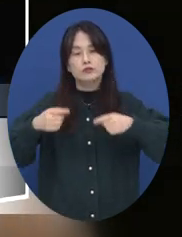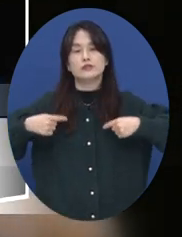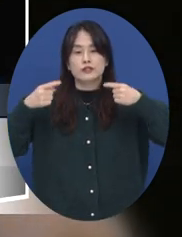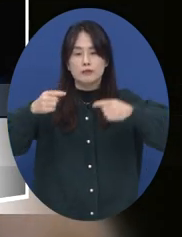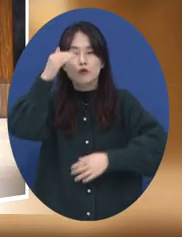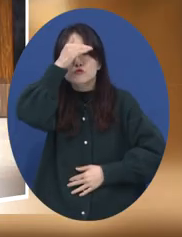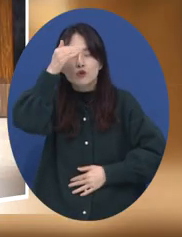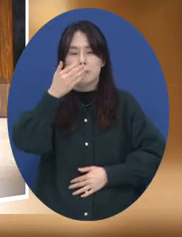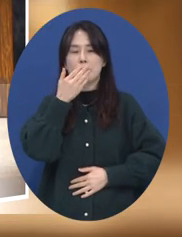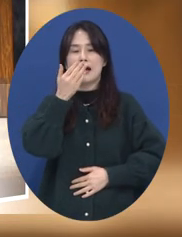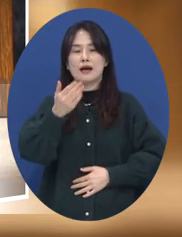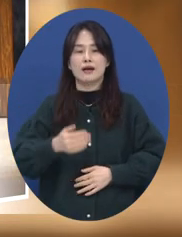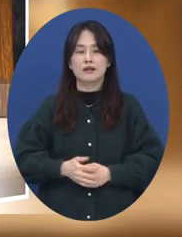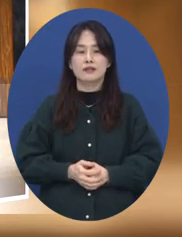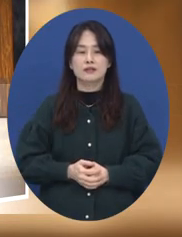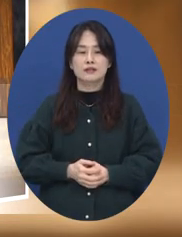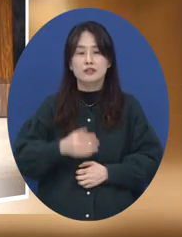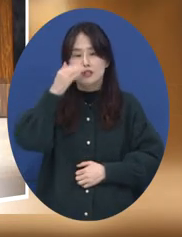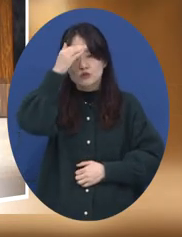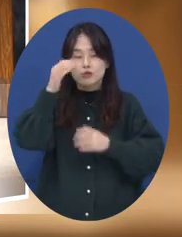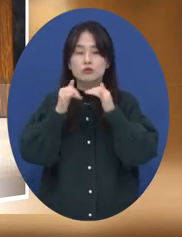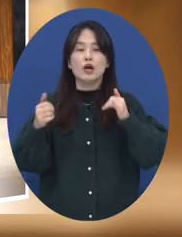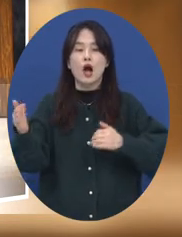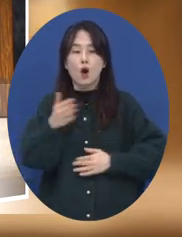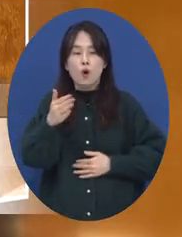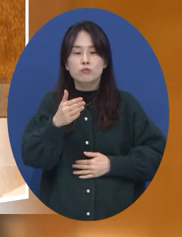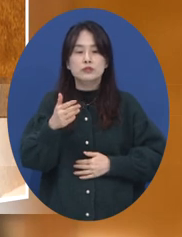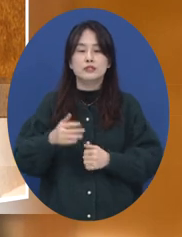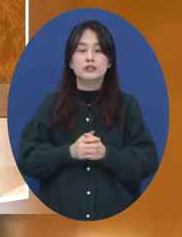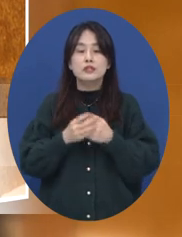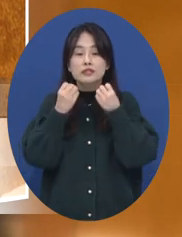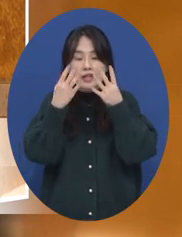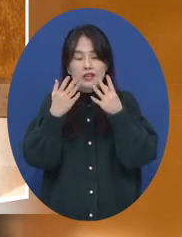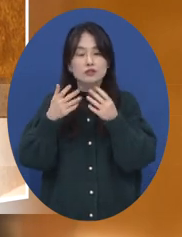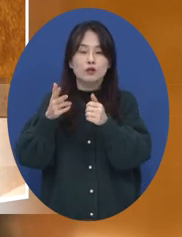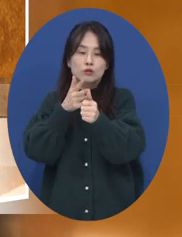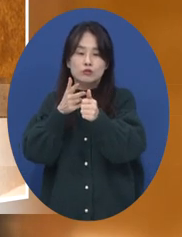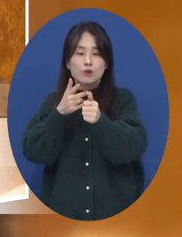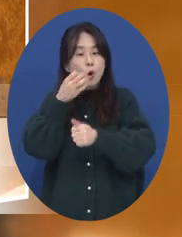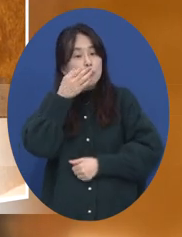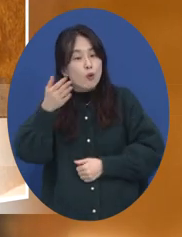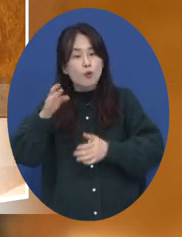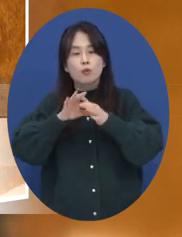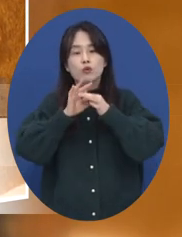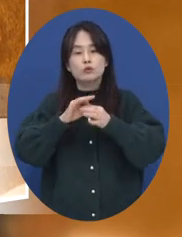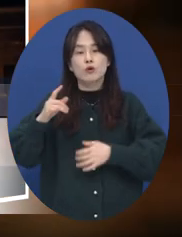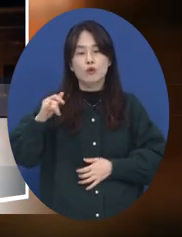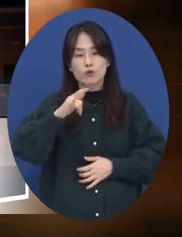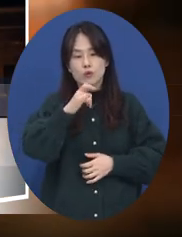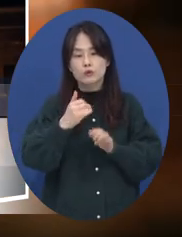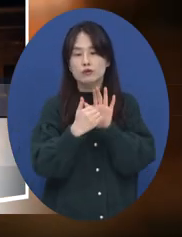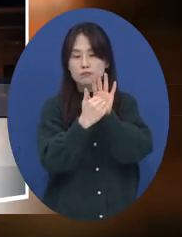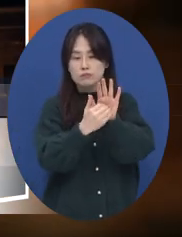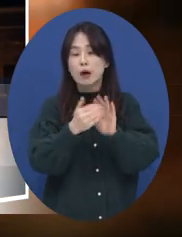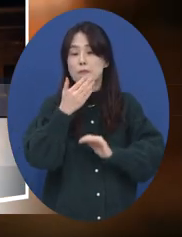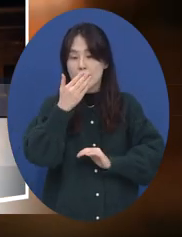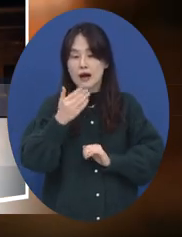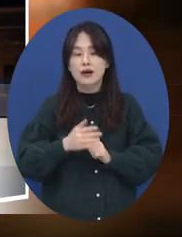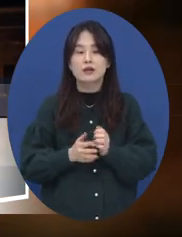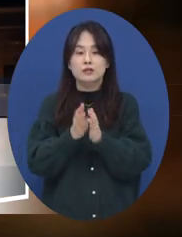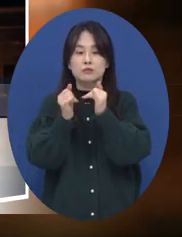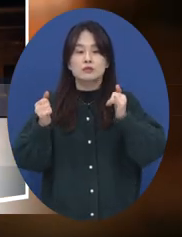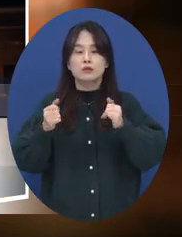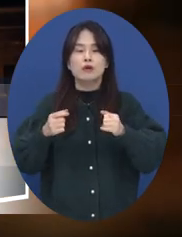무관중 라이브 공연을 통해서 코로나19 감염병 확산도 방지하고 도민들도 그동안 좀 어려웠던